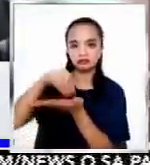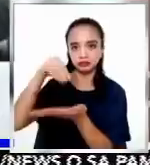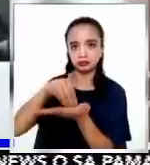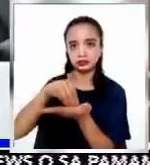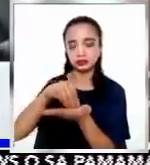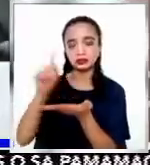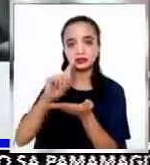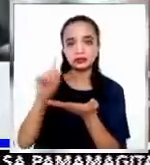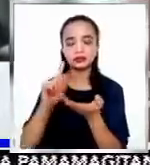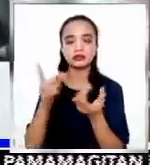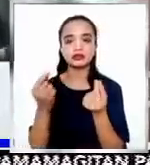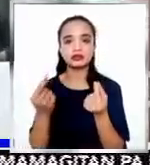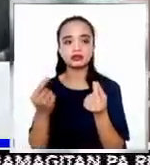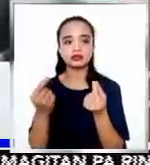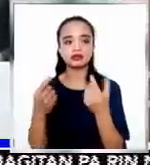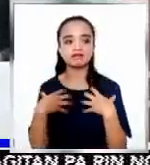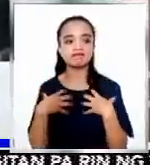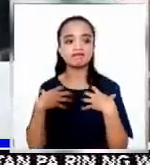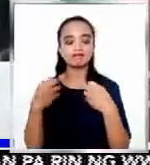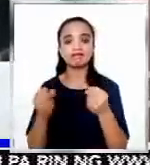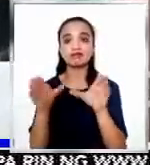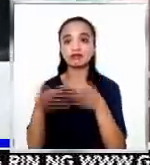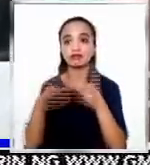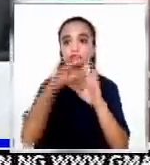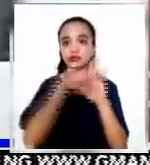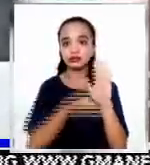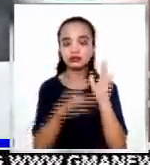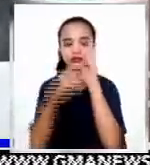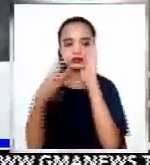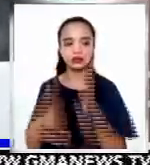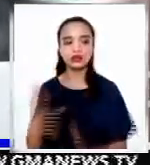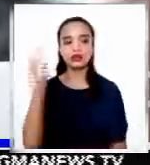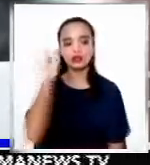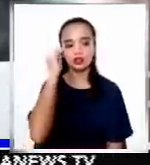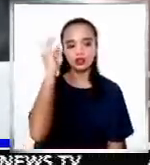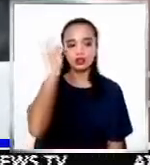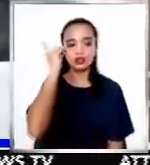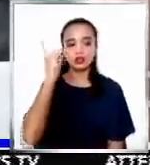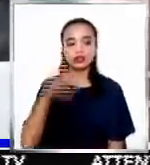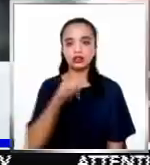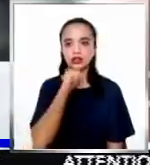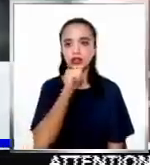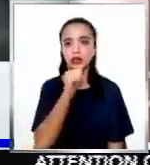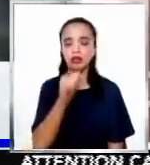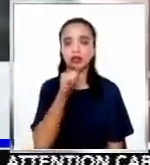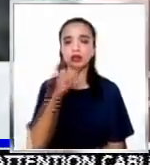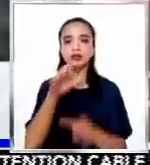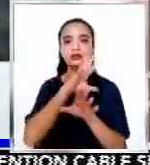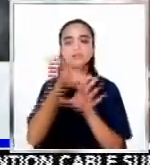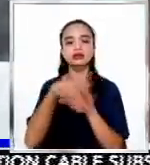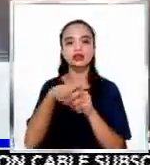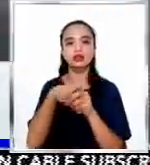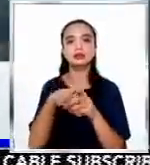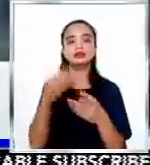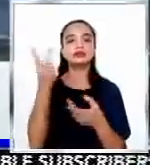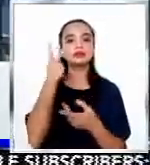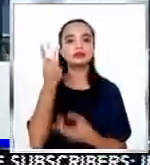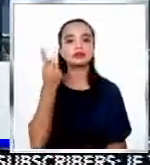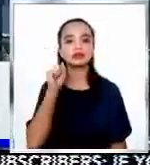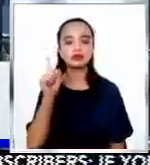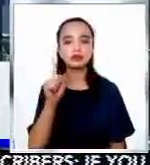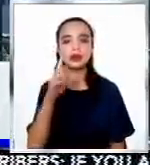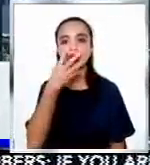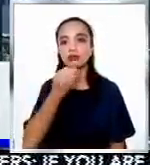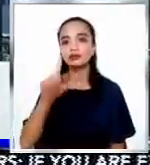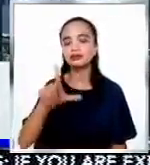Anak Kalusugan Party List Representative Mike Defensor, hindi naman daw pasok sa SPV ang utang ng mga Lopez dahil wala